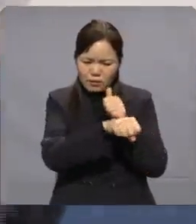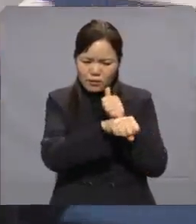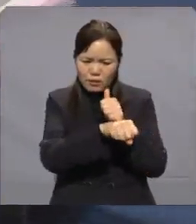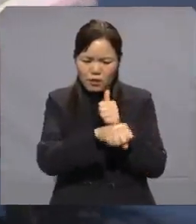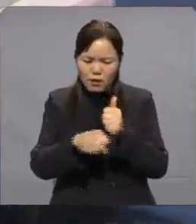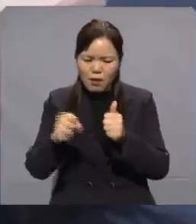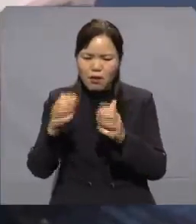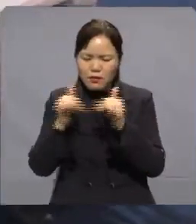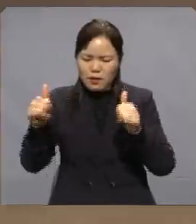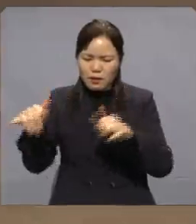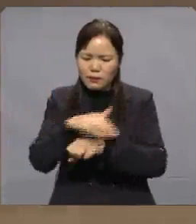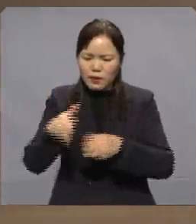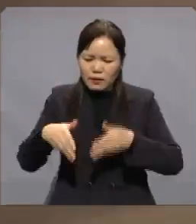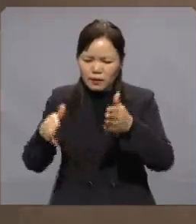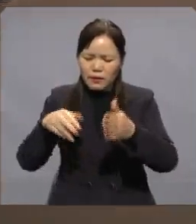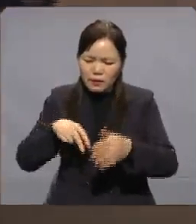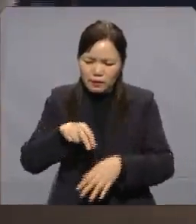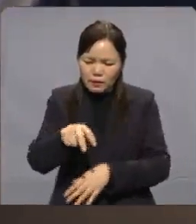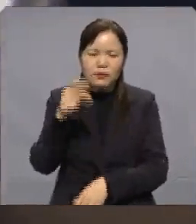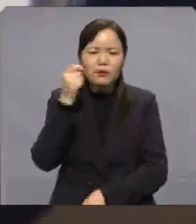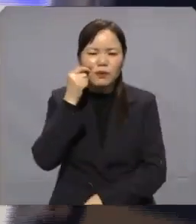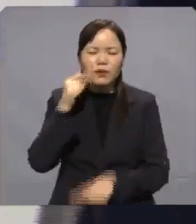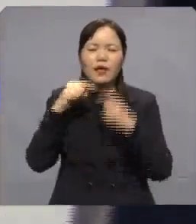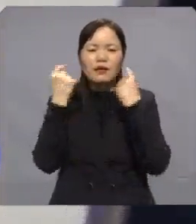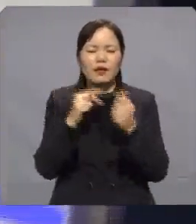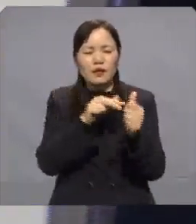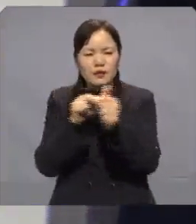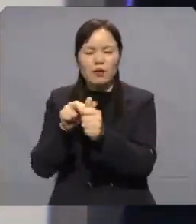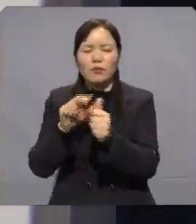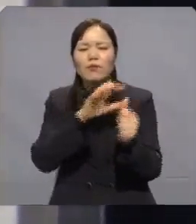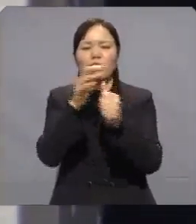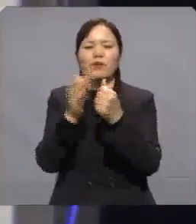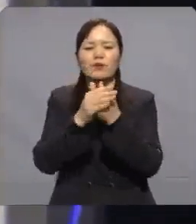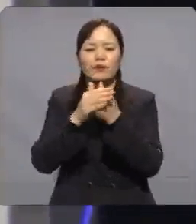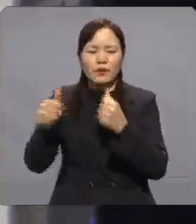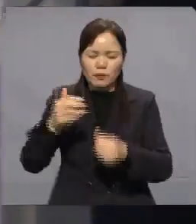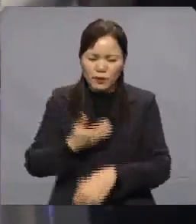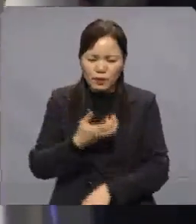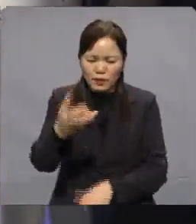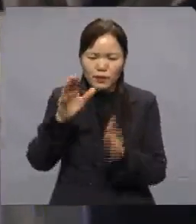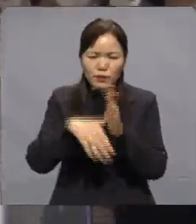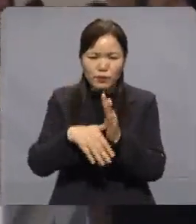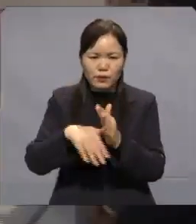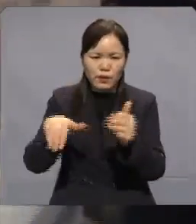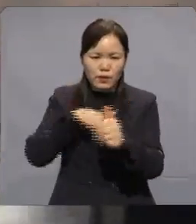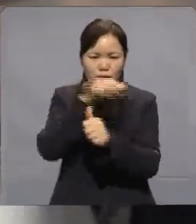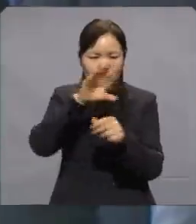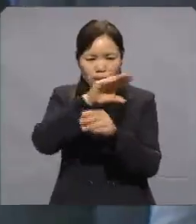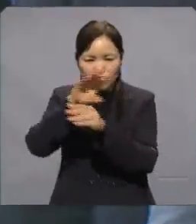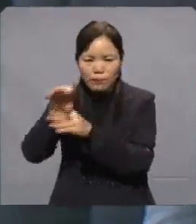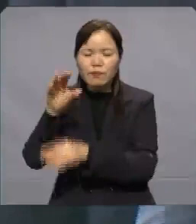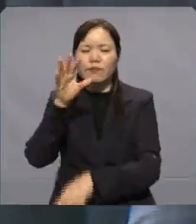없습니다. 개인정보 보호 문제로 인해 이동 시 주변 영상을 찍을 수도 없었습니다.